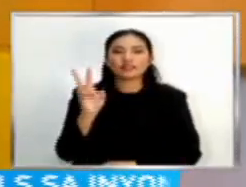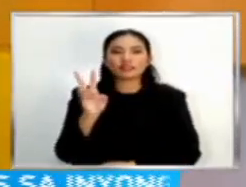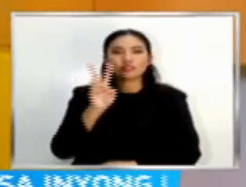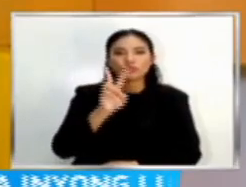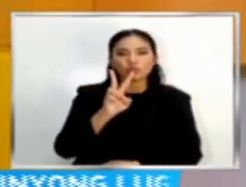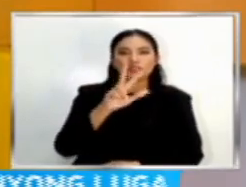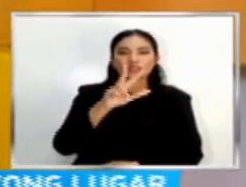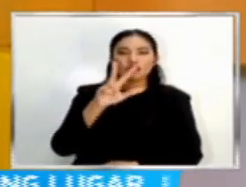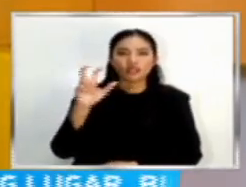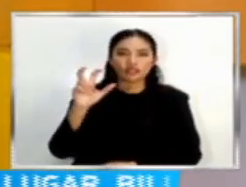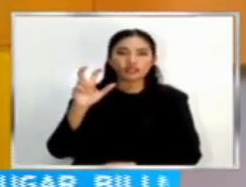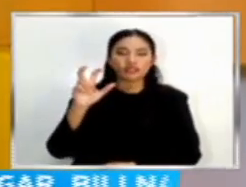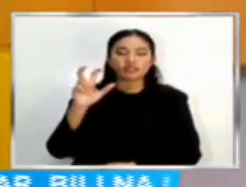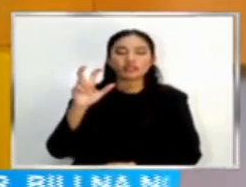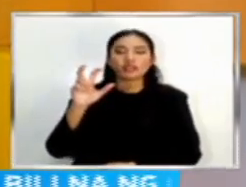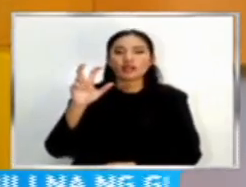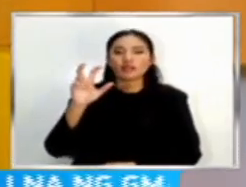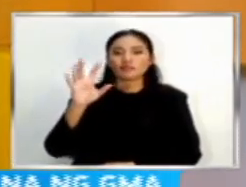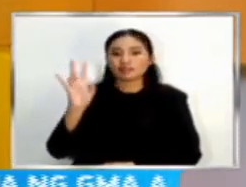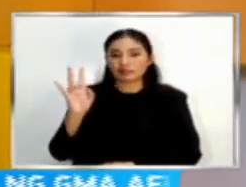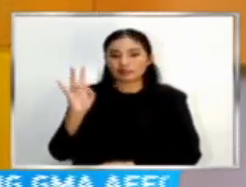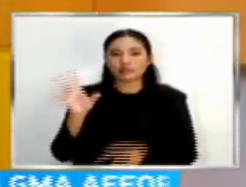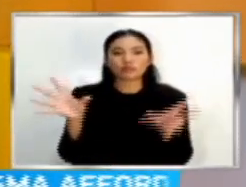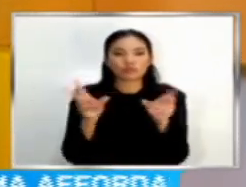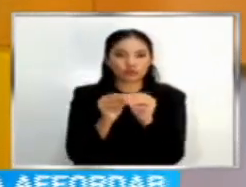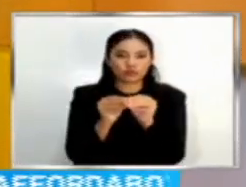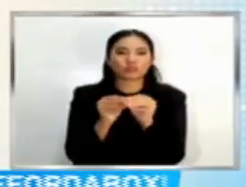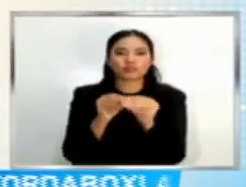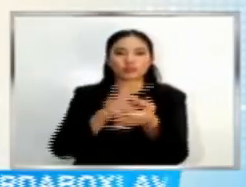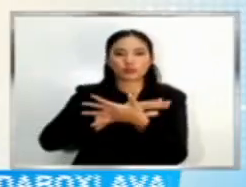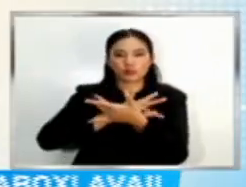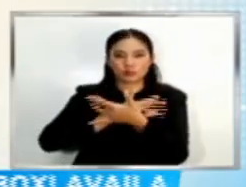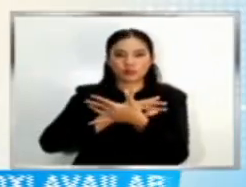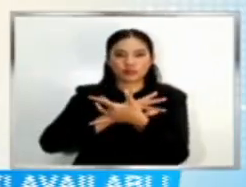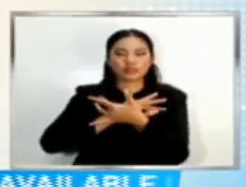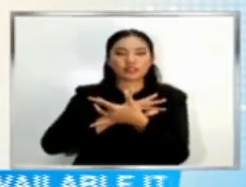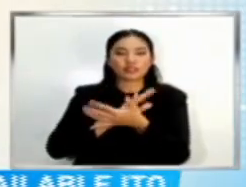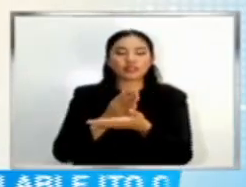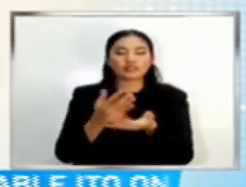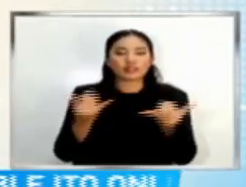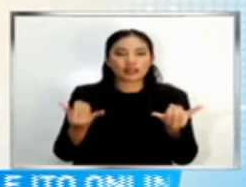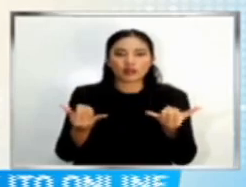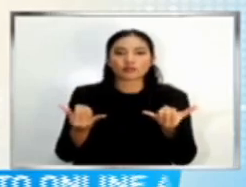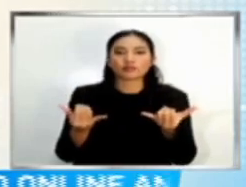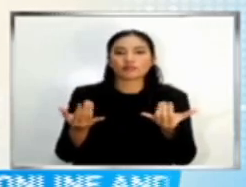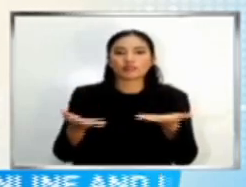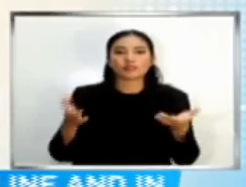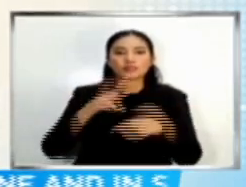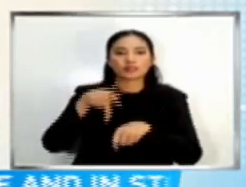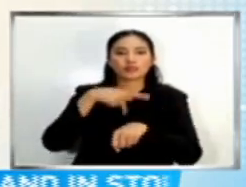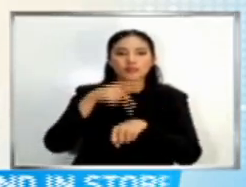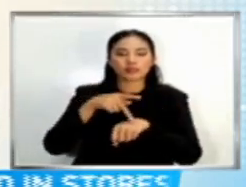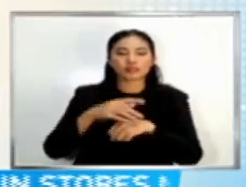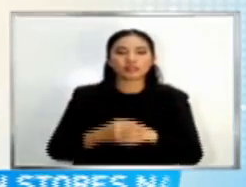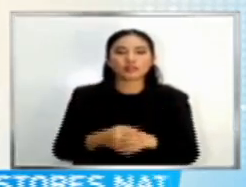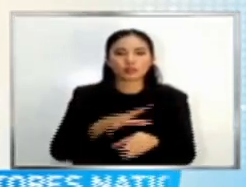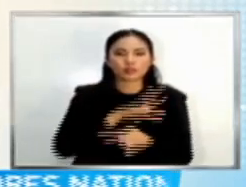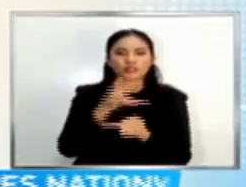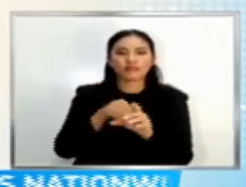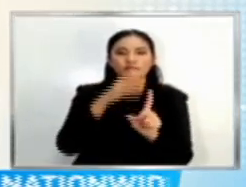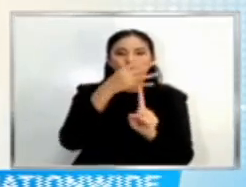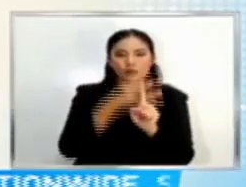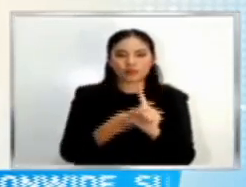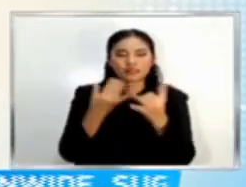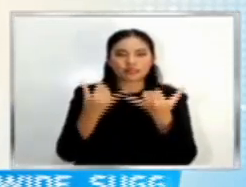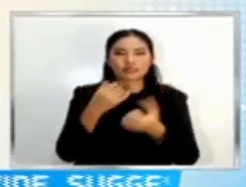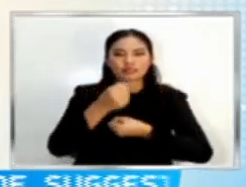962,307 ang total COVID cases ngayon sa bansa. Sa loob lamang po yan ng unang apat na buwan ngayong 2021, nalampasan na